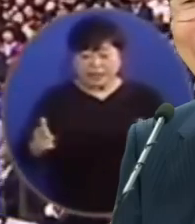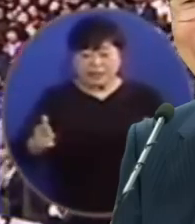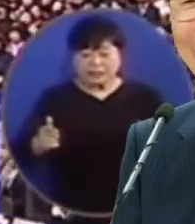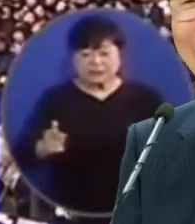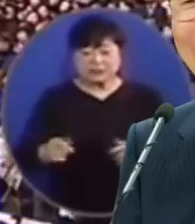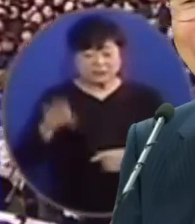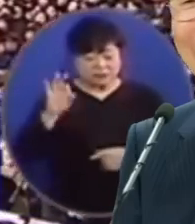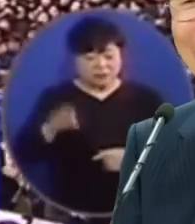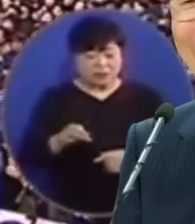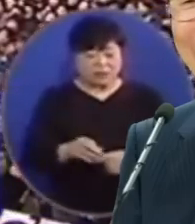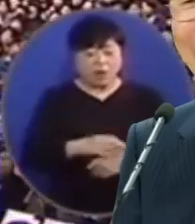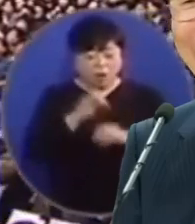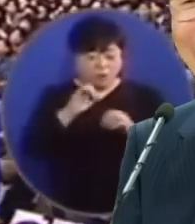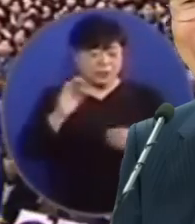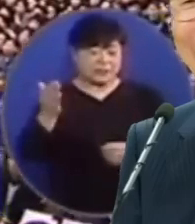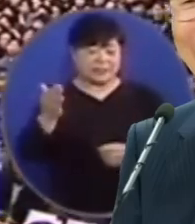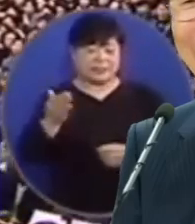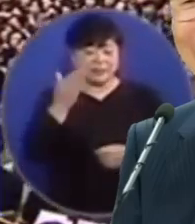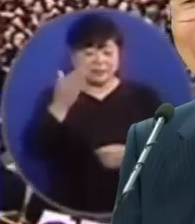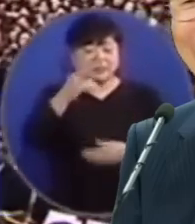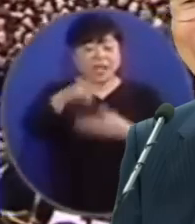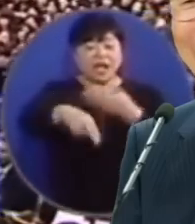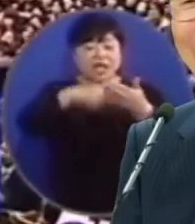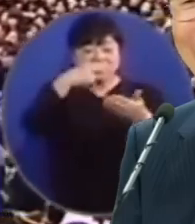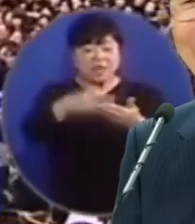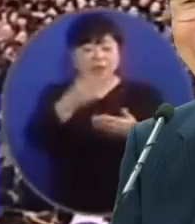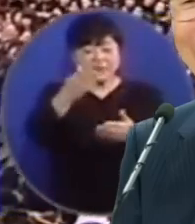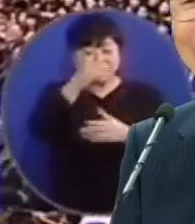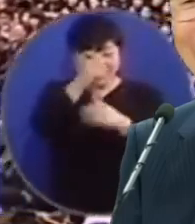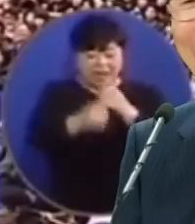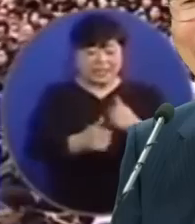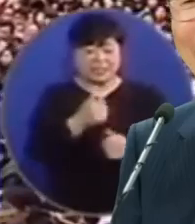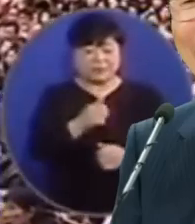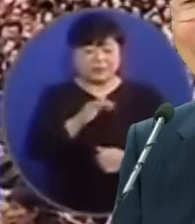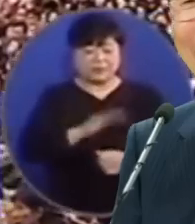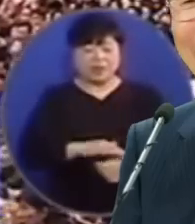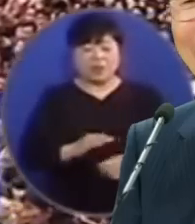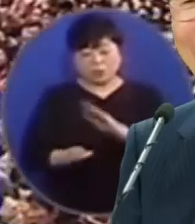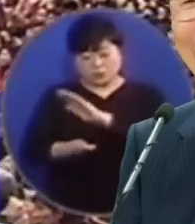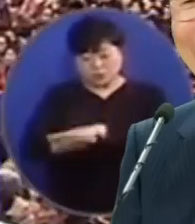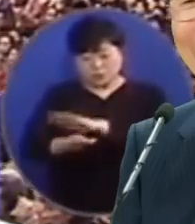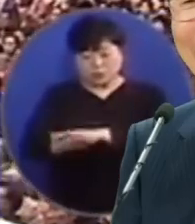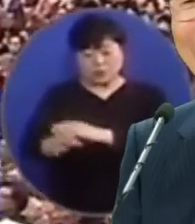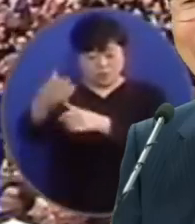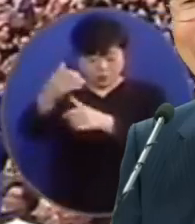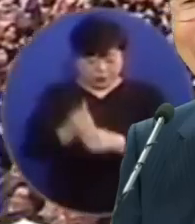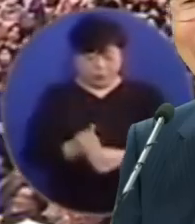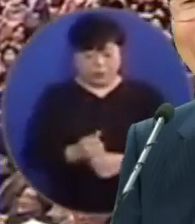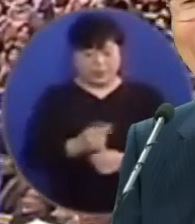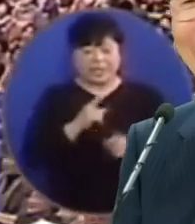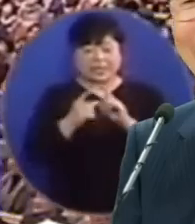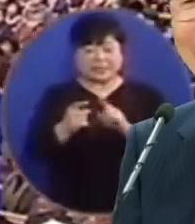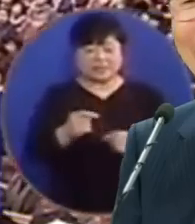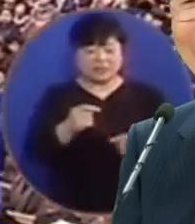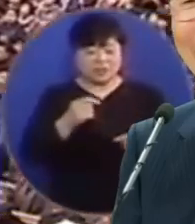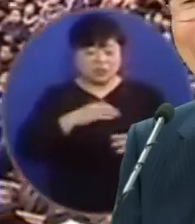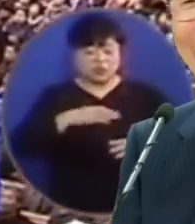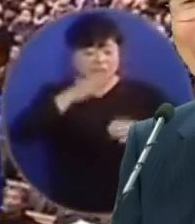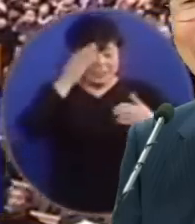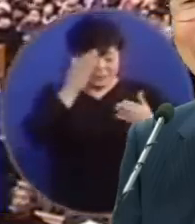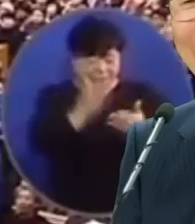것 같고 허무한 것 같이 되리니 이는 나 야훼 너의 하나님이 내 오른손을 붙들고 내게